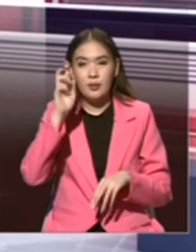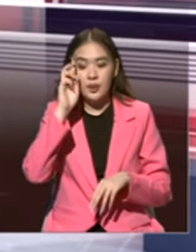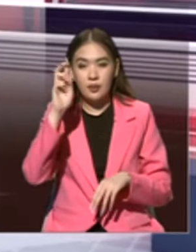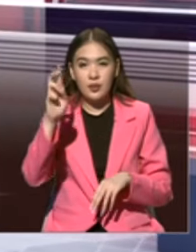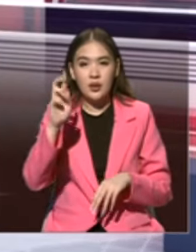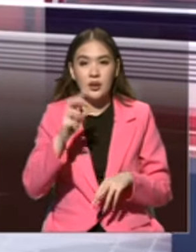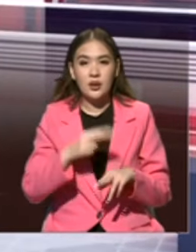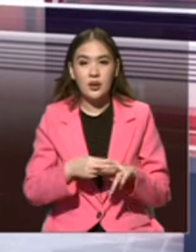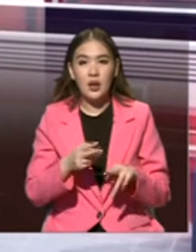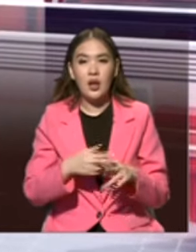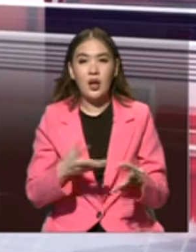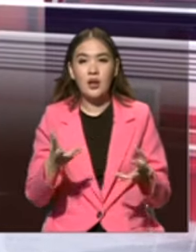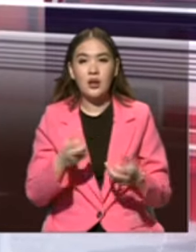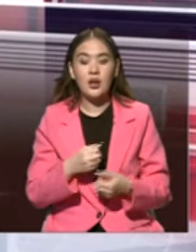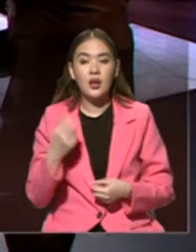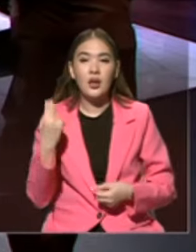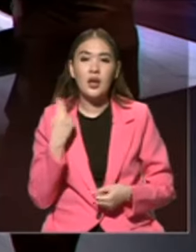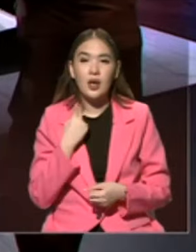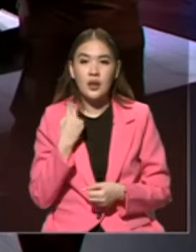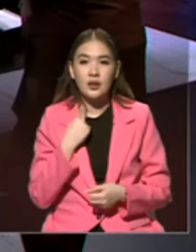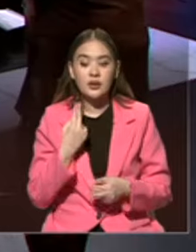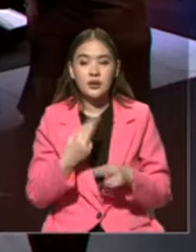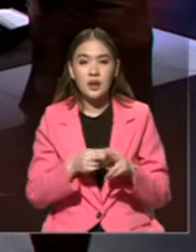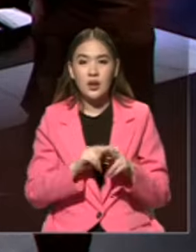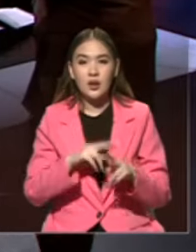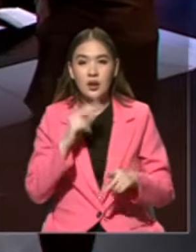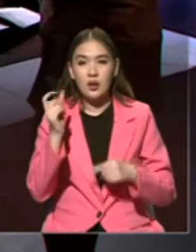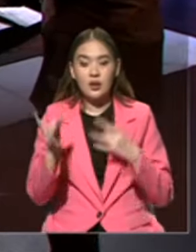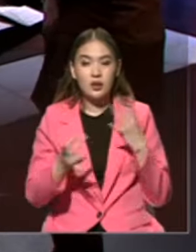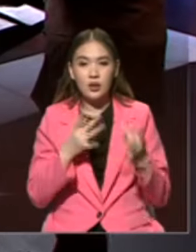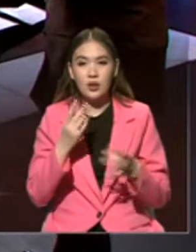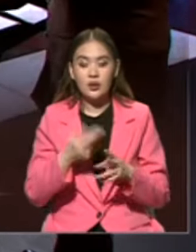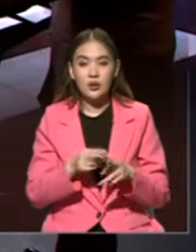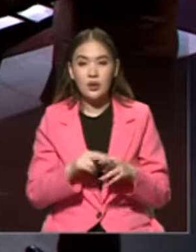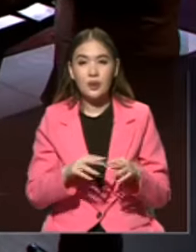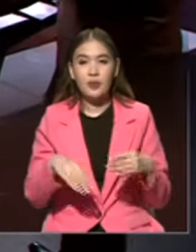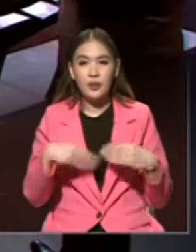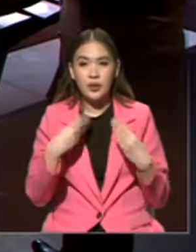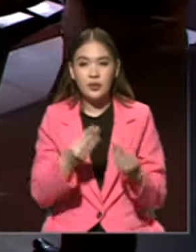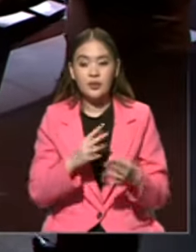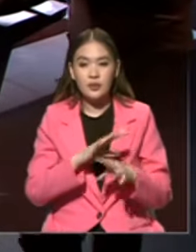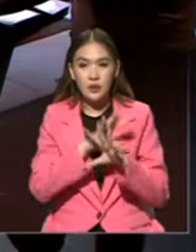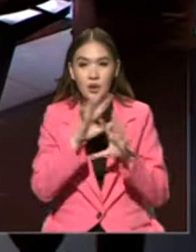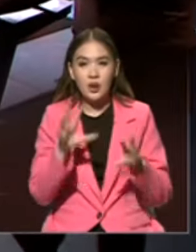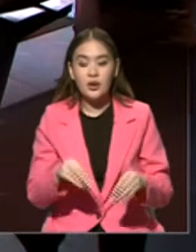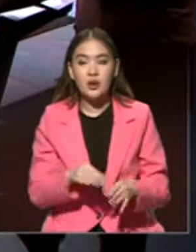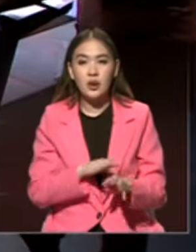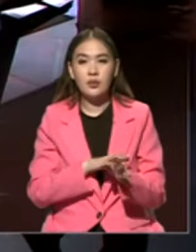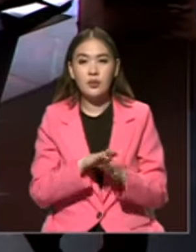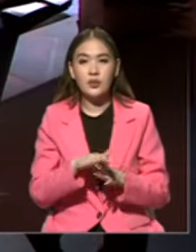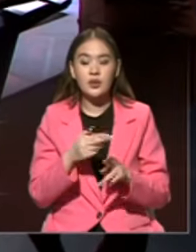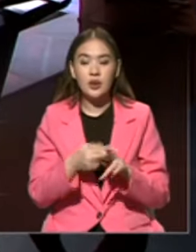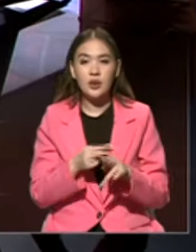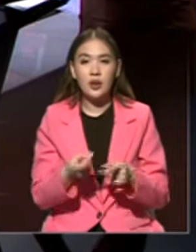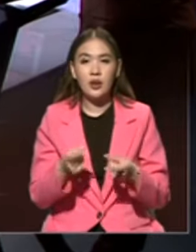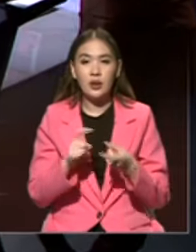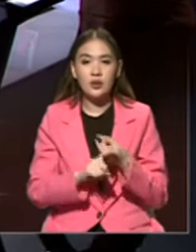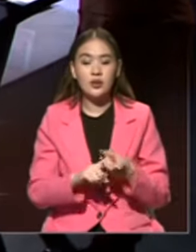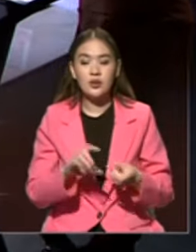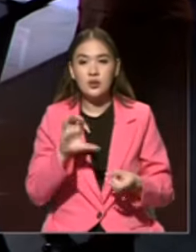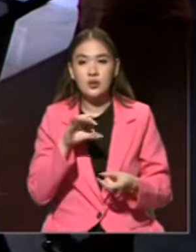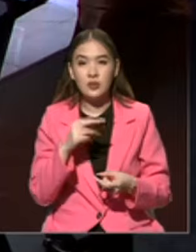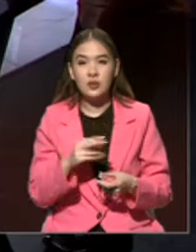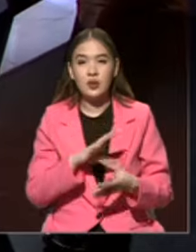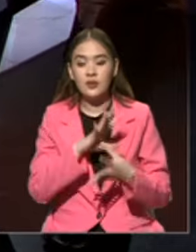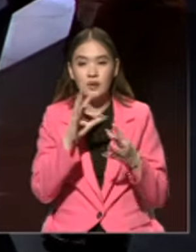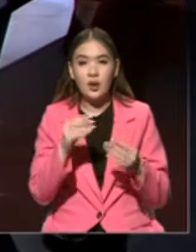жаңағы алған қарыздарын кеткен шығындарды өтеуге беріп жатыр ғой, барлығын бәрі де бұқаралық ақпарат құралдарынан әлеуметтік желіден